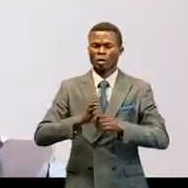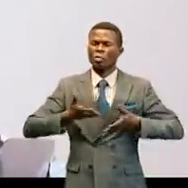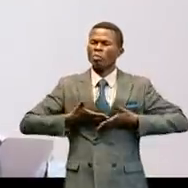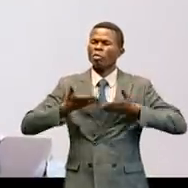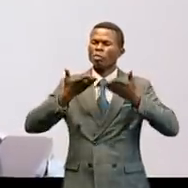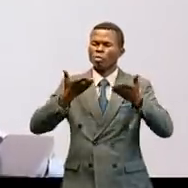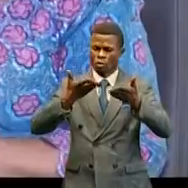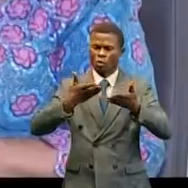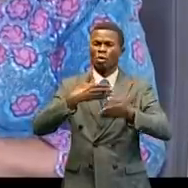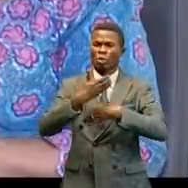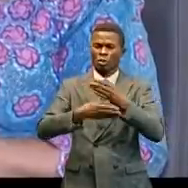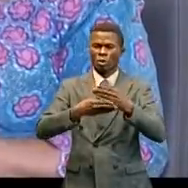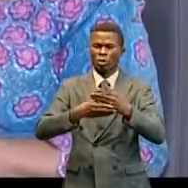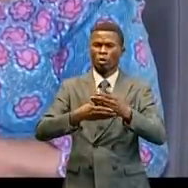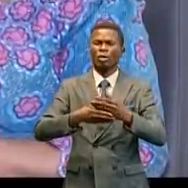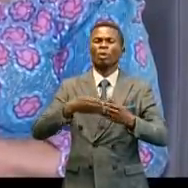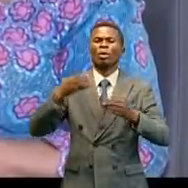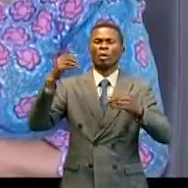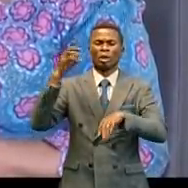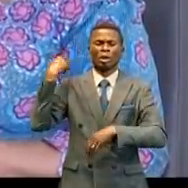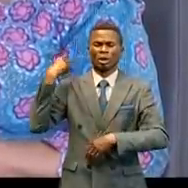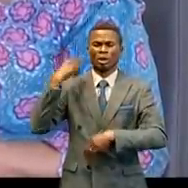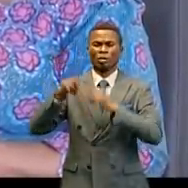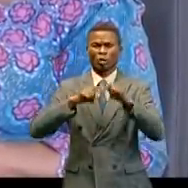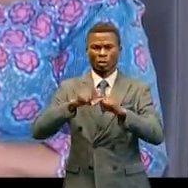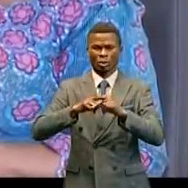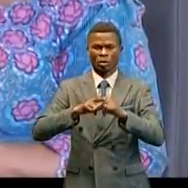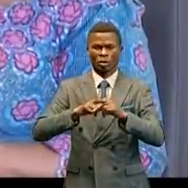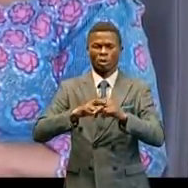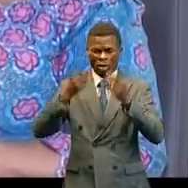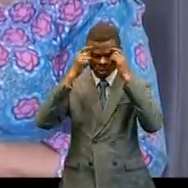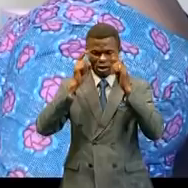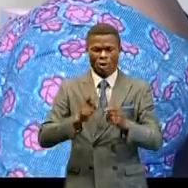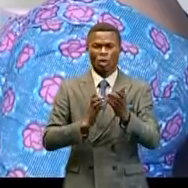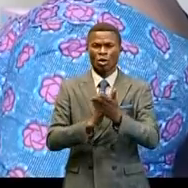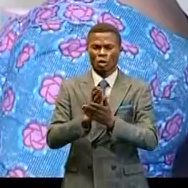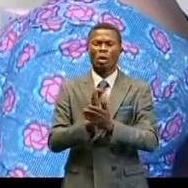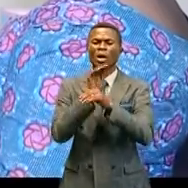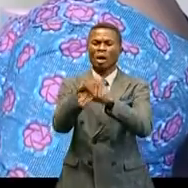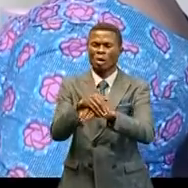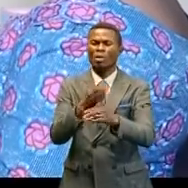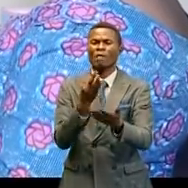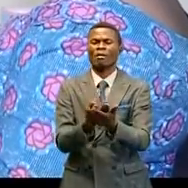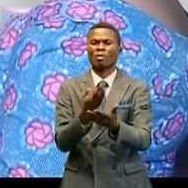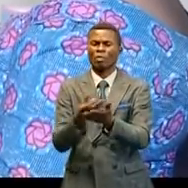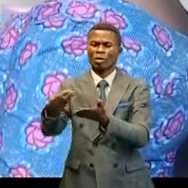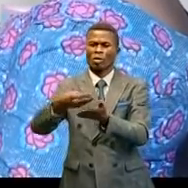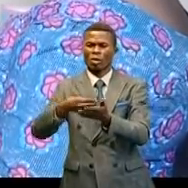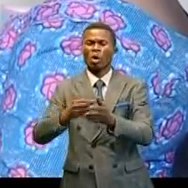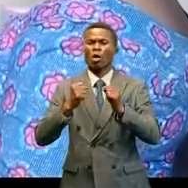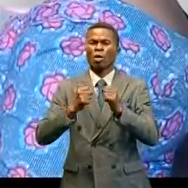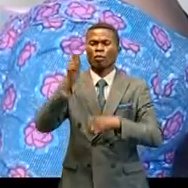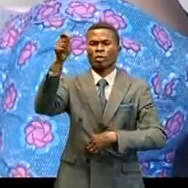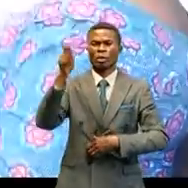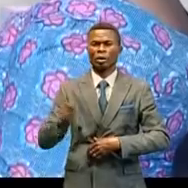sacrifices consentis par les élus nationaux qui ont promptement décidé de contribuer financièrement à l'effort de